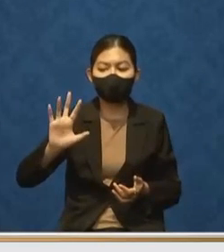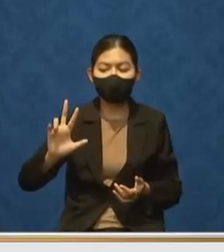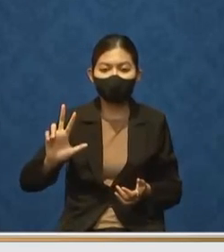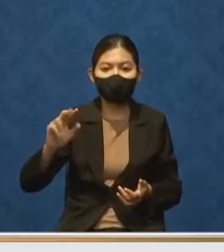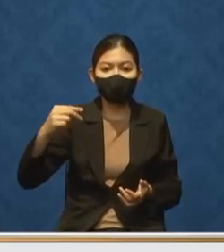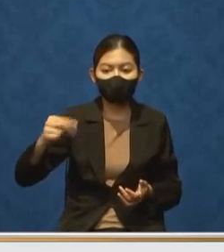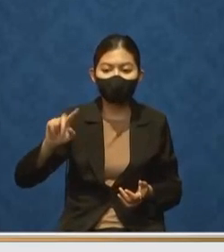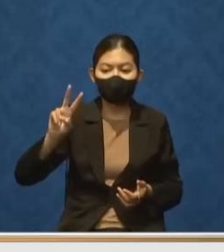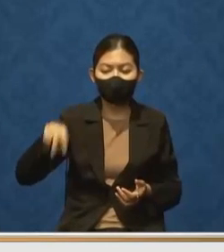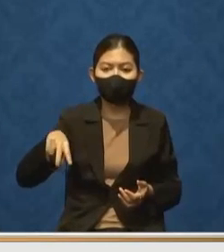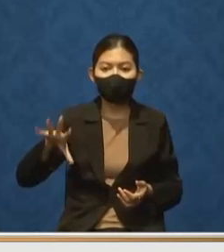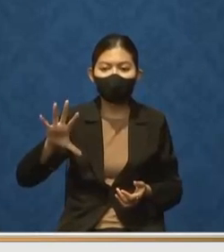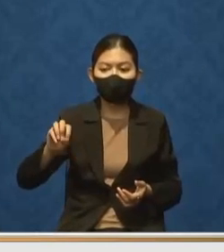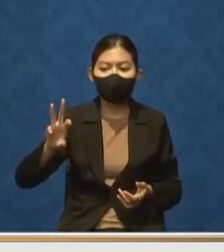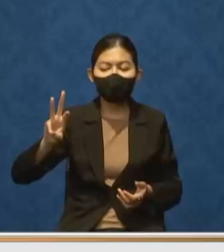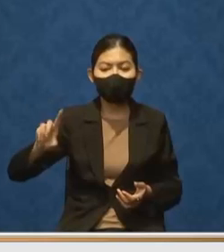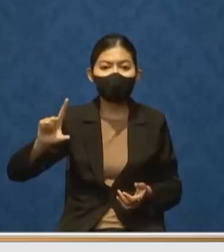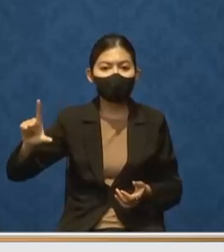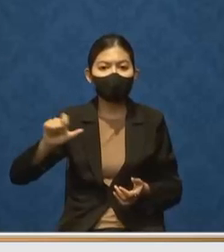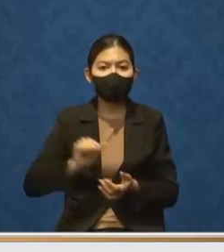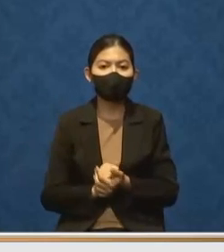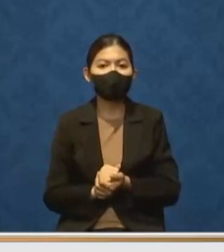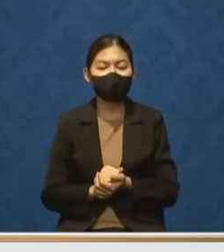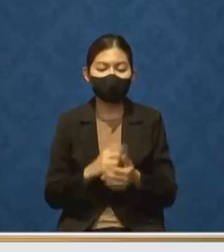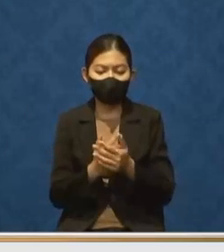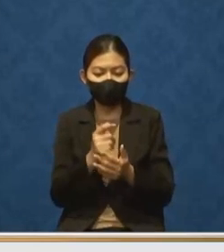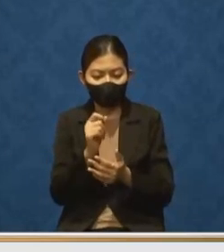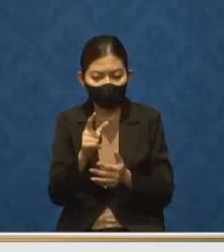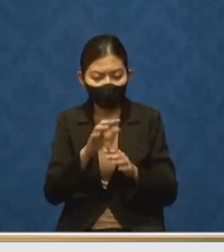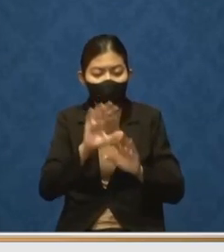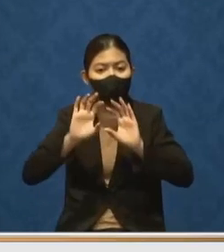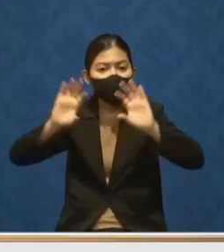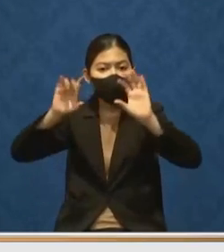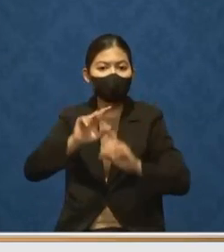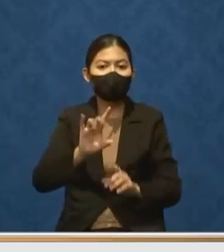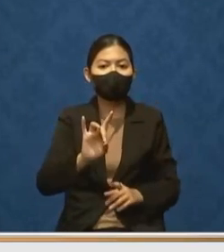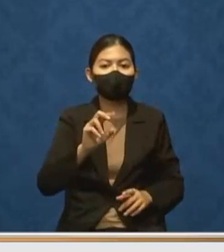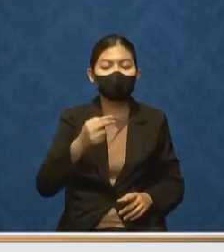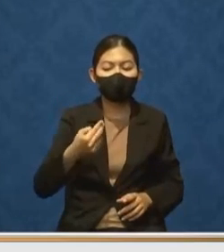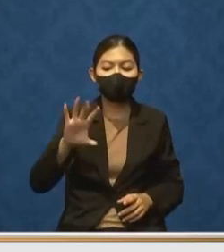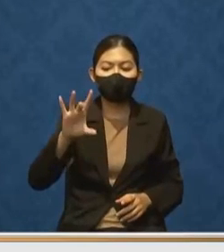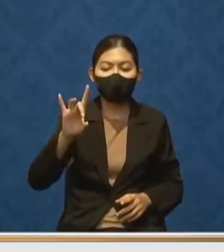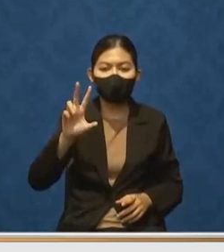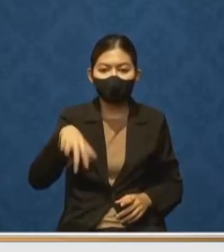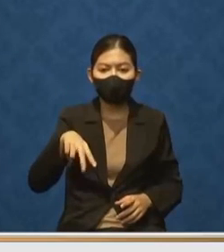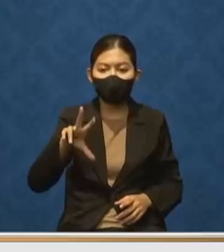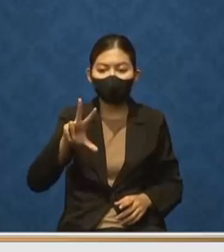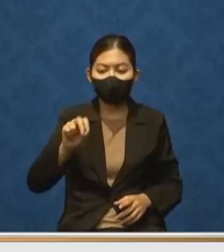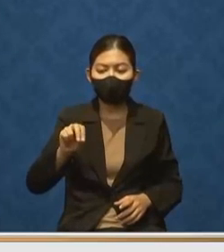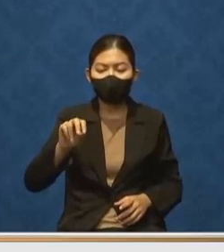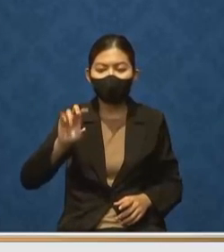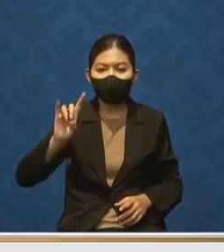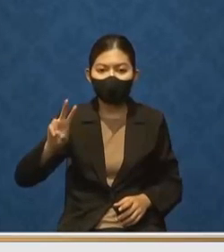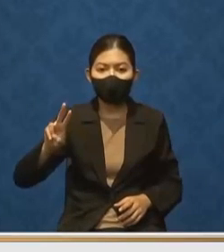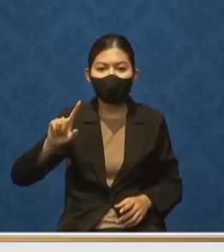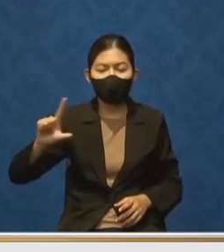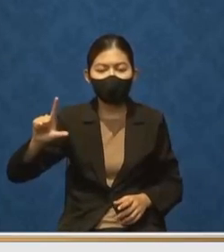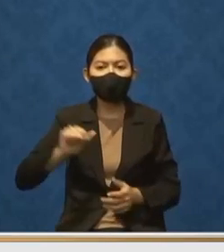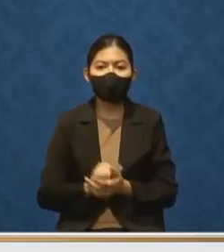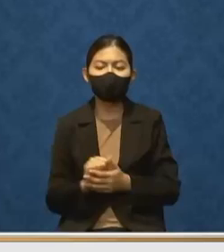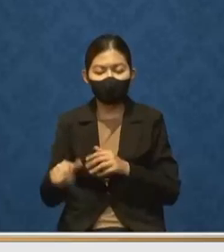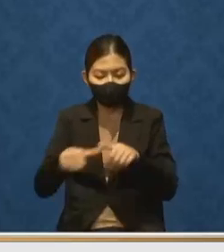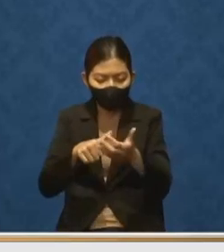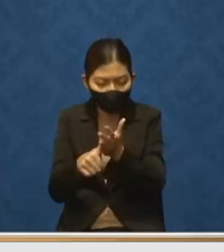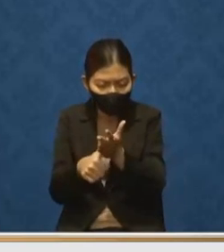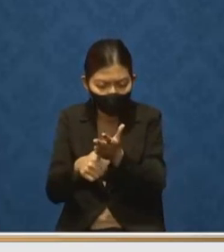432,256.5 ล้านบาทและค่าใช้จ่ายบุคลากรภาครัฐงบประมาณ 183,032 ล้านบาทเพื่อสนับสนุนยุทธศาสตร์ด้านการปรับสมดุลและพัฒนา